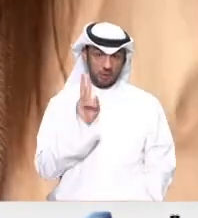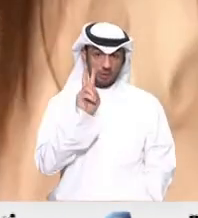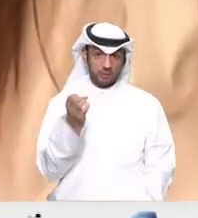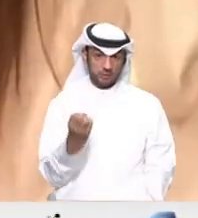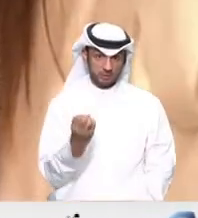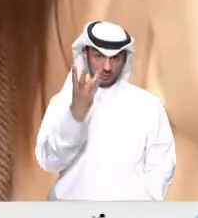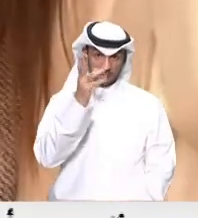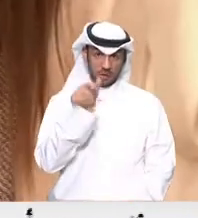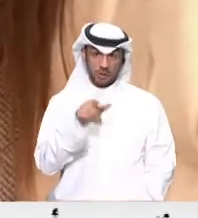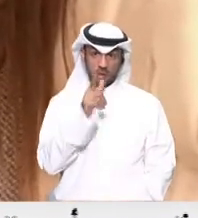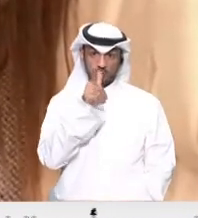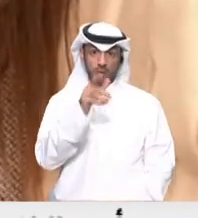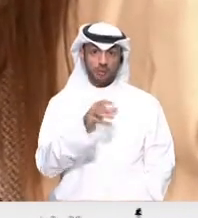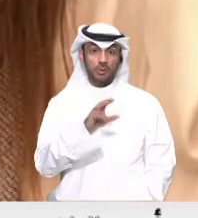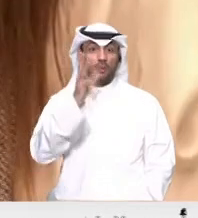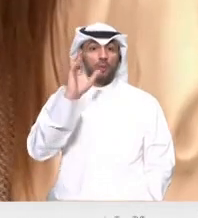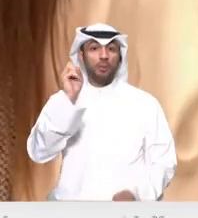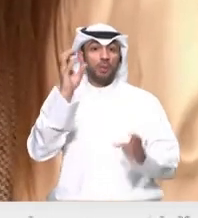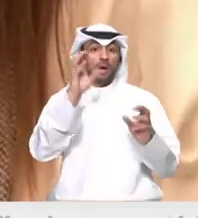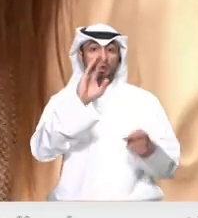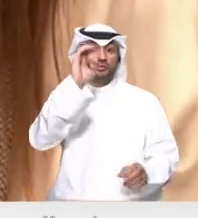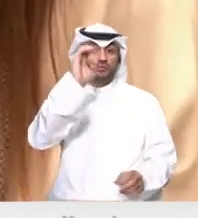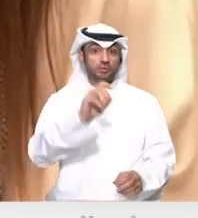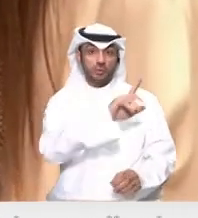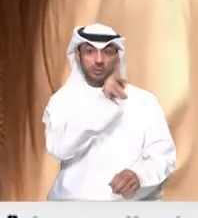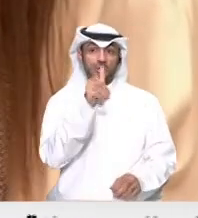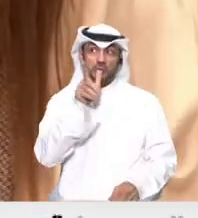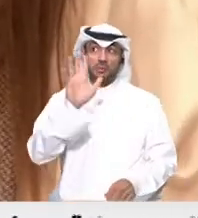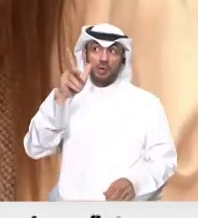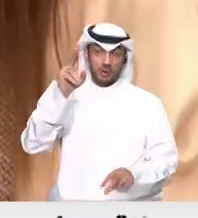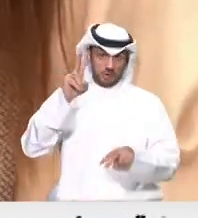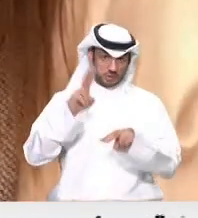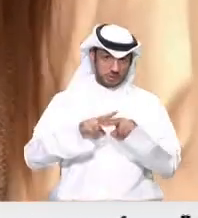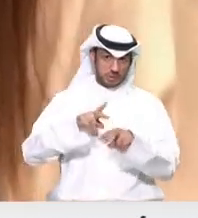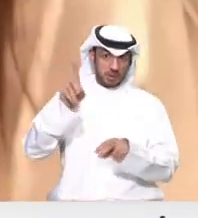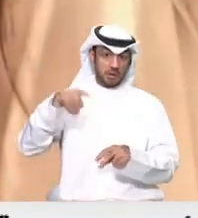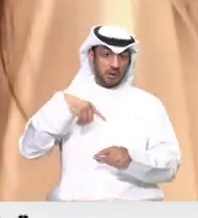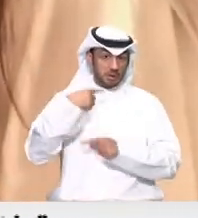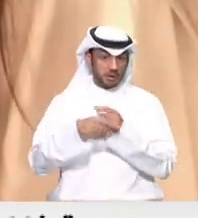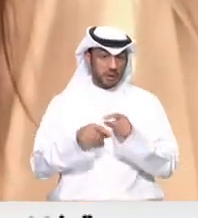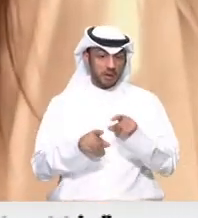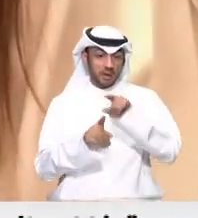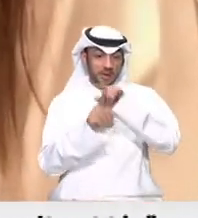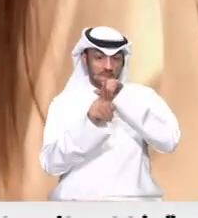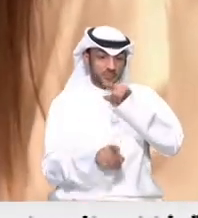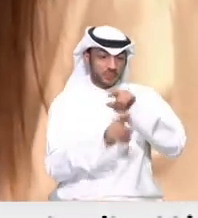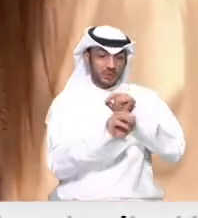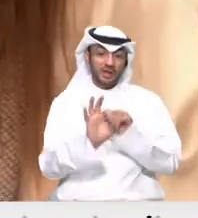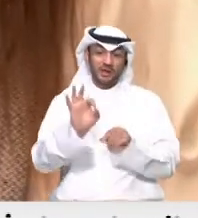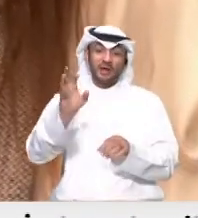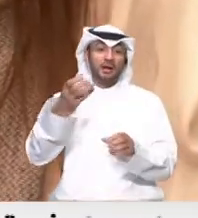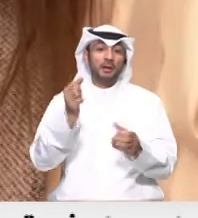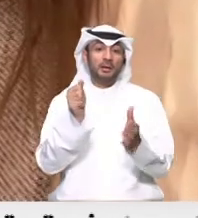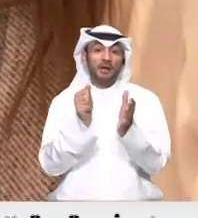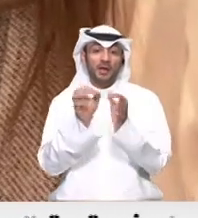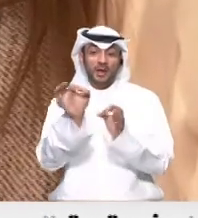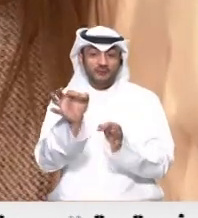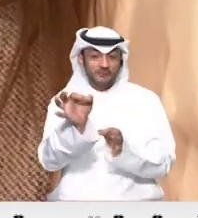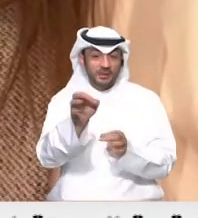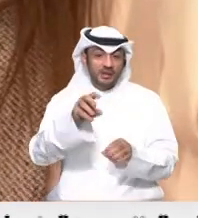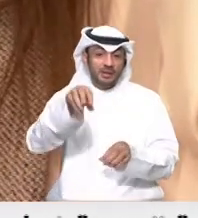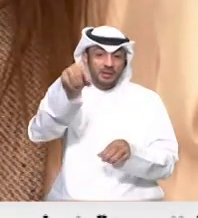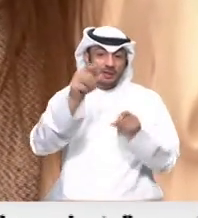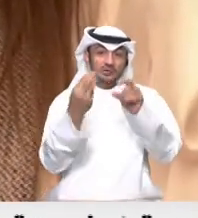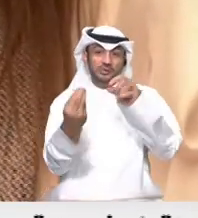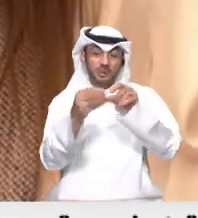الأولى ظن الجنوبيون أن التهديدات الإسرائيلية كالعادة ستكون استهدافا لأطراف البلدات أو